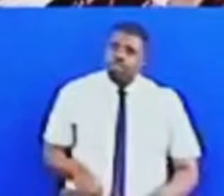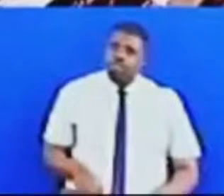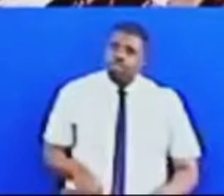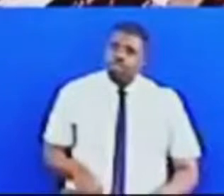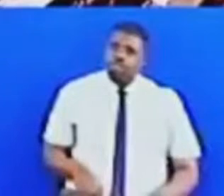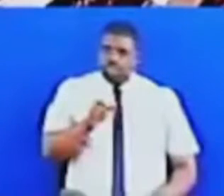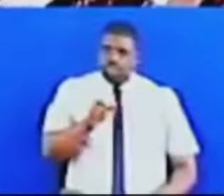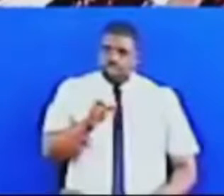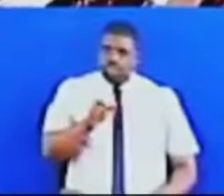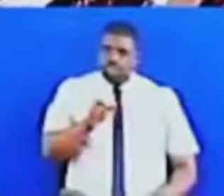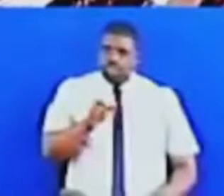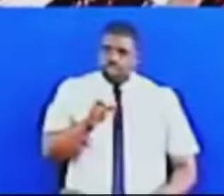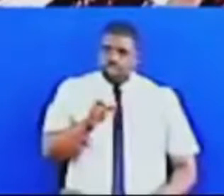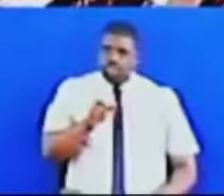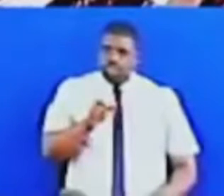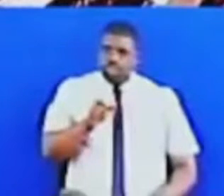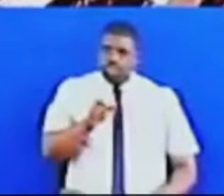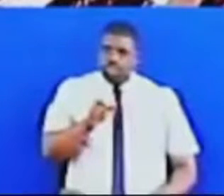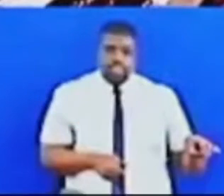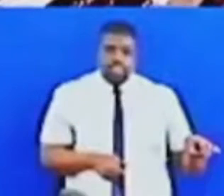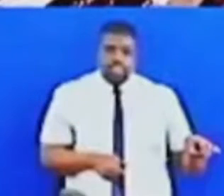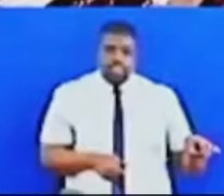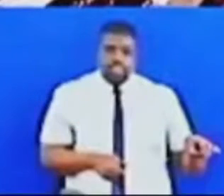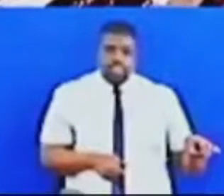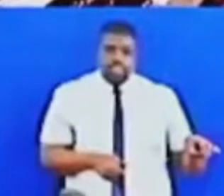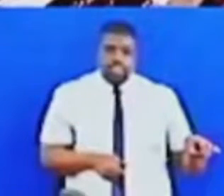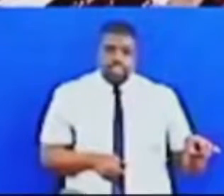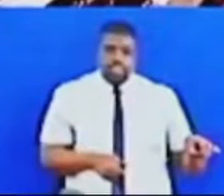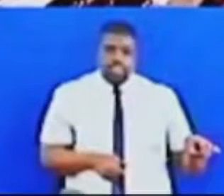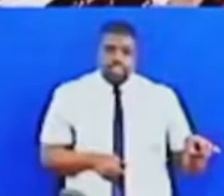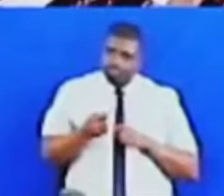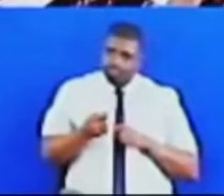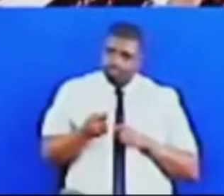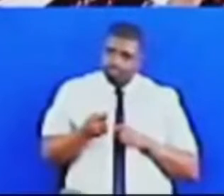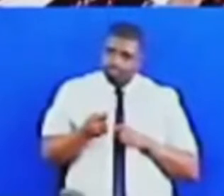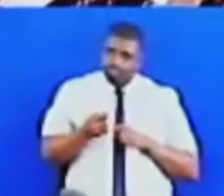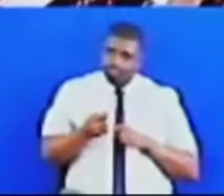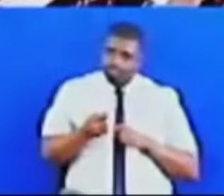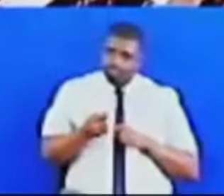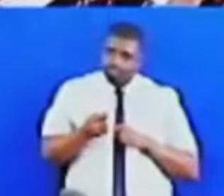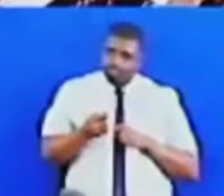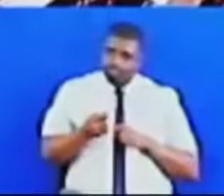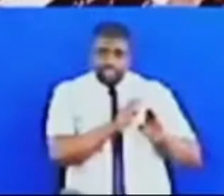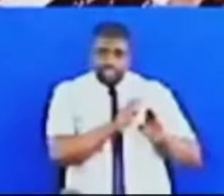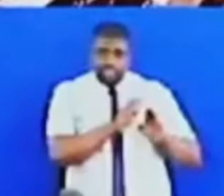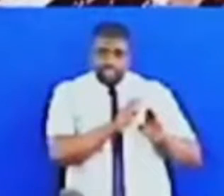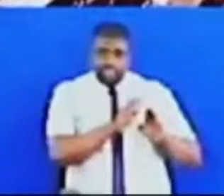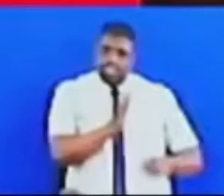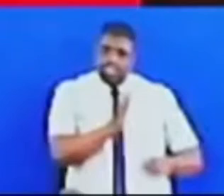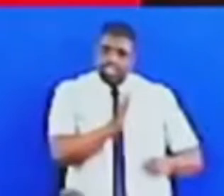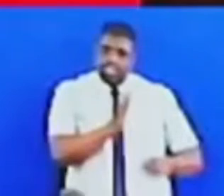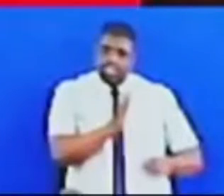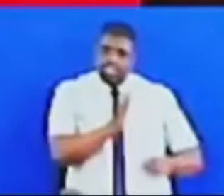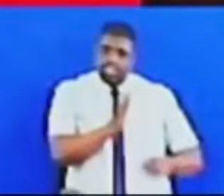waliokuwa wanapisha ule mradi zaidi ya kaya 1,125, tumelipa zaidi ya